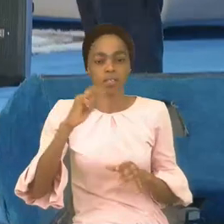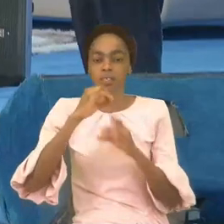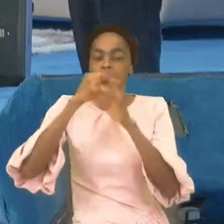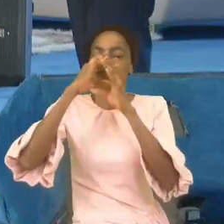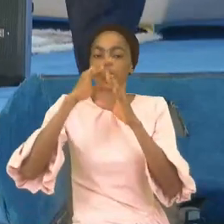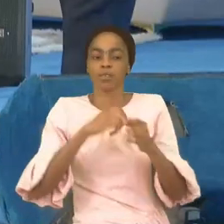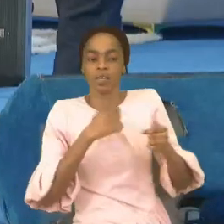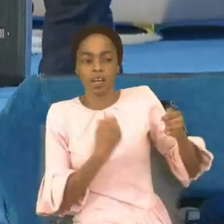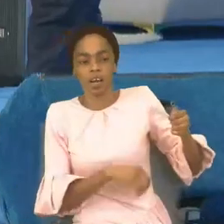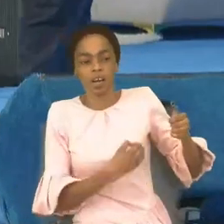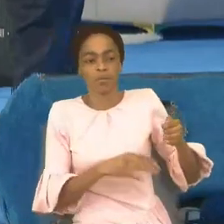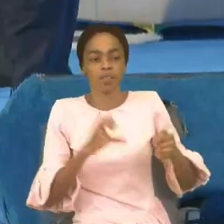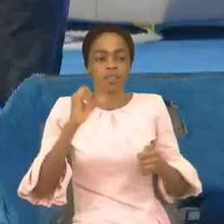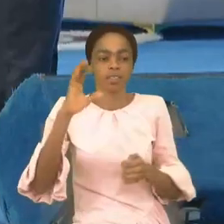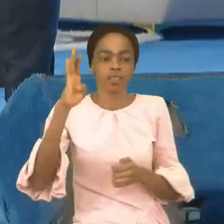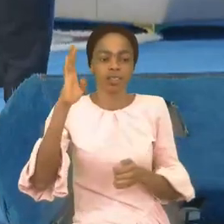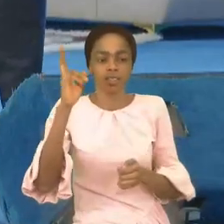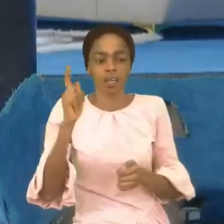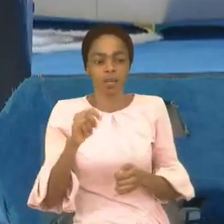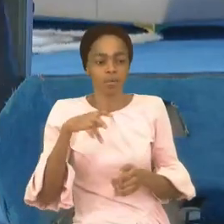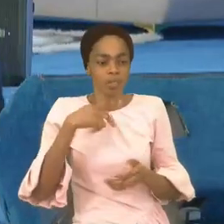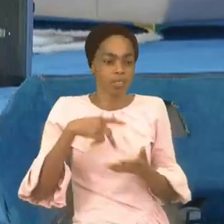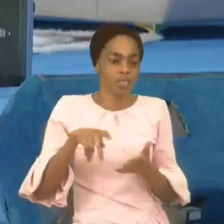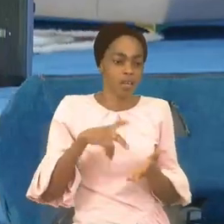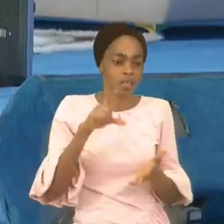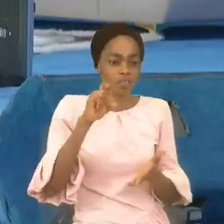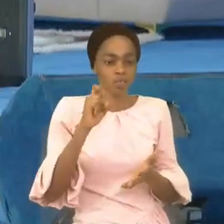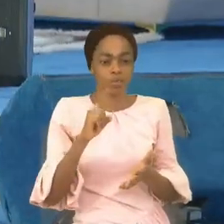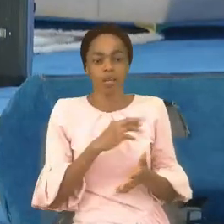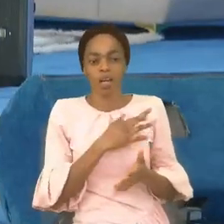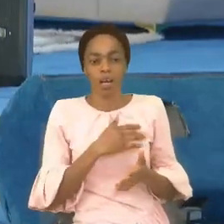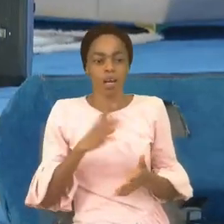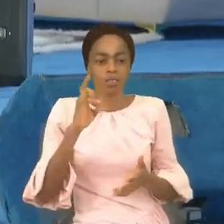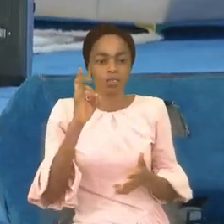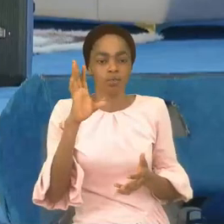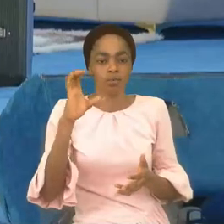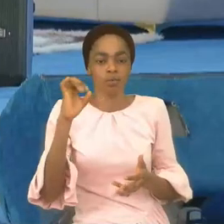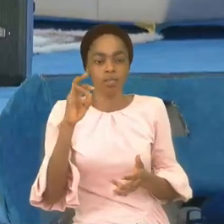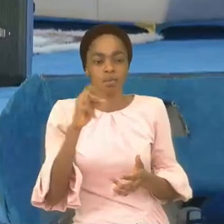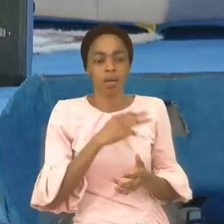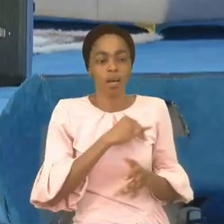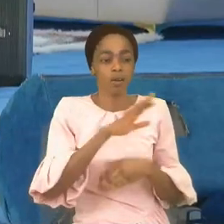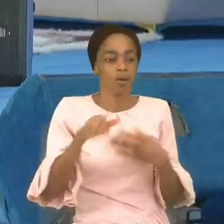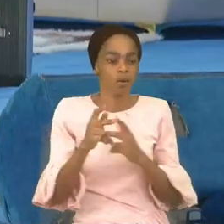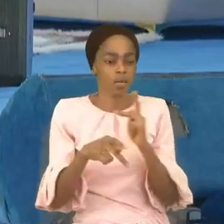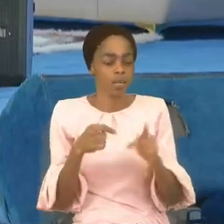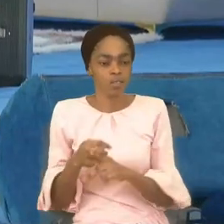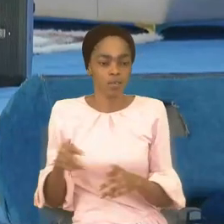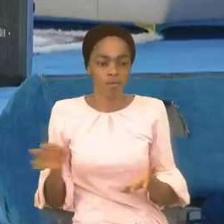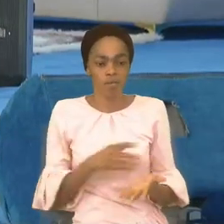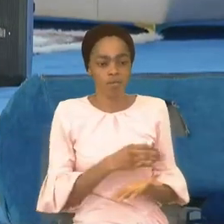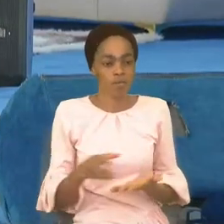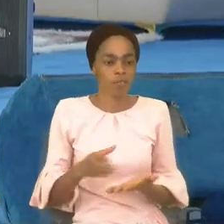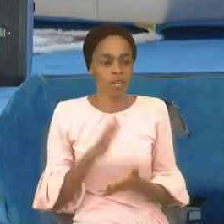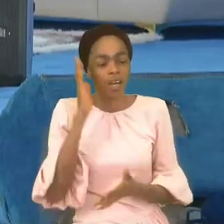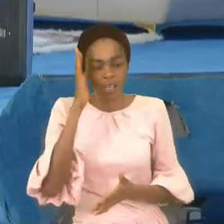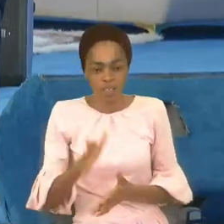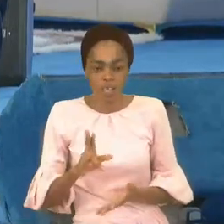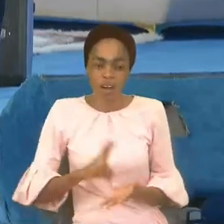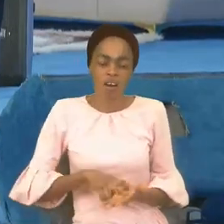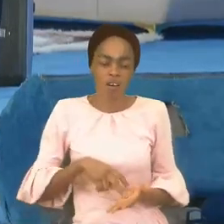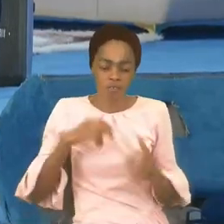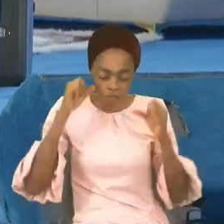guitare, de la sambuc, du psaltérion, de la cornemuse et de toutes sortes d'instruments devraient